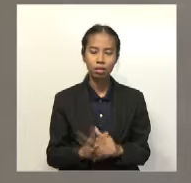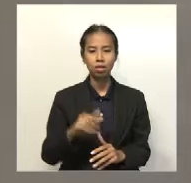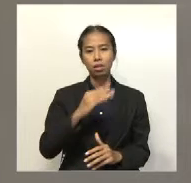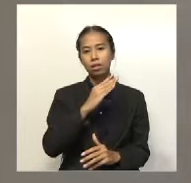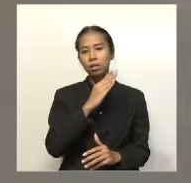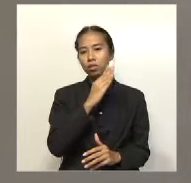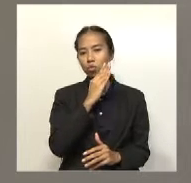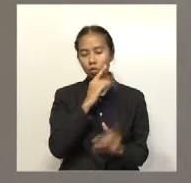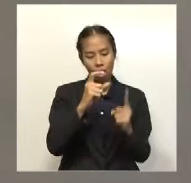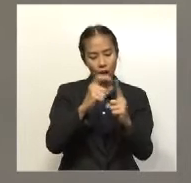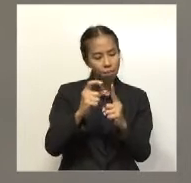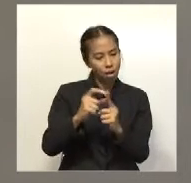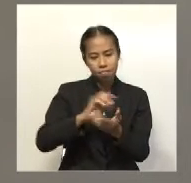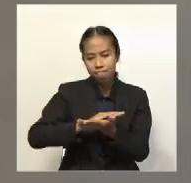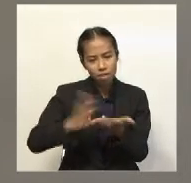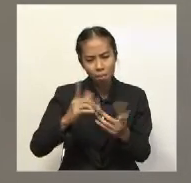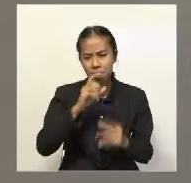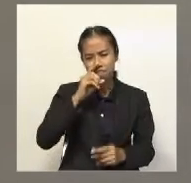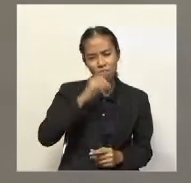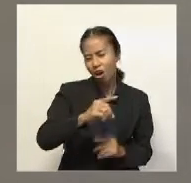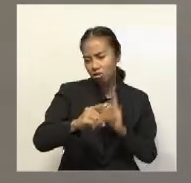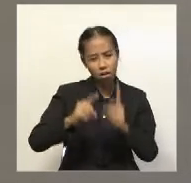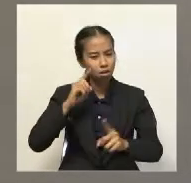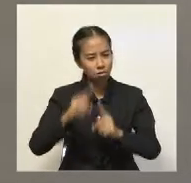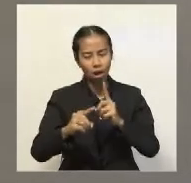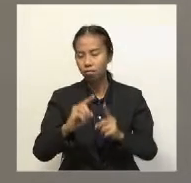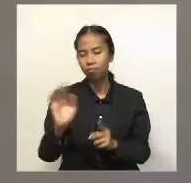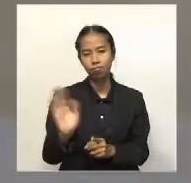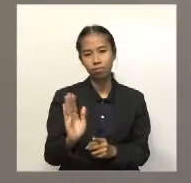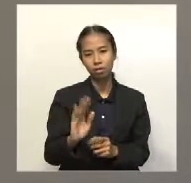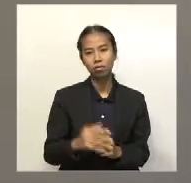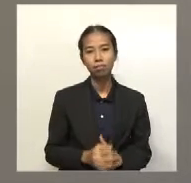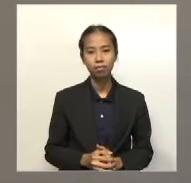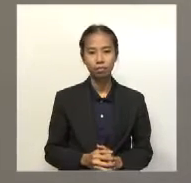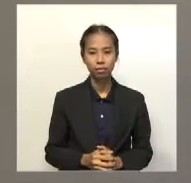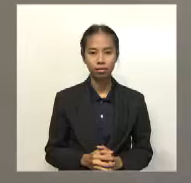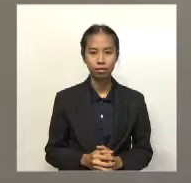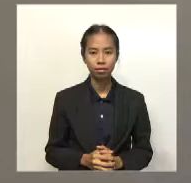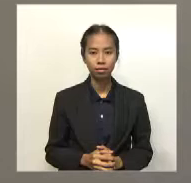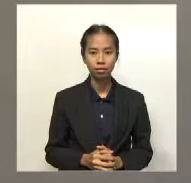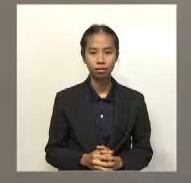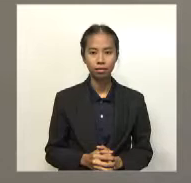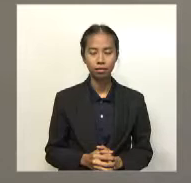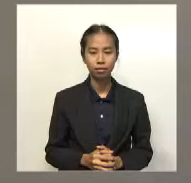ำไม่ถูกภาพนะด่าพ่อล่อแม่ด่าเสียหายให้เกียรติมาก